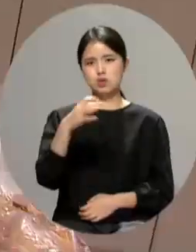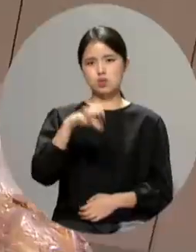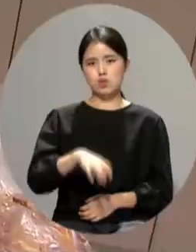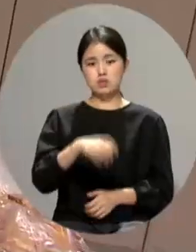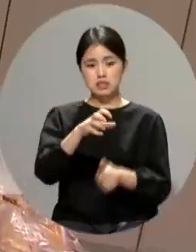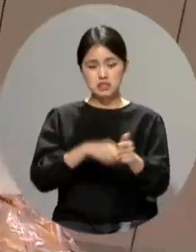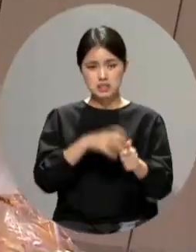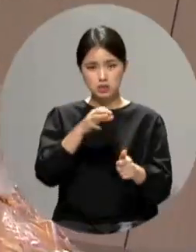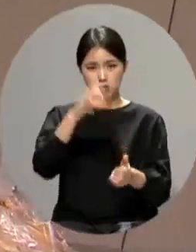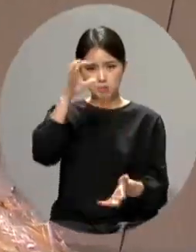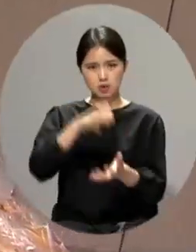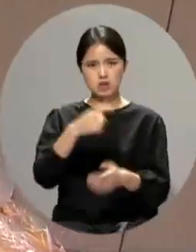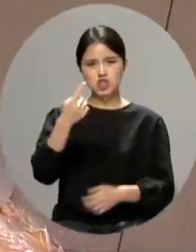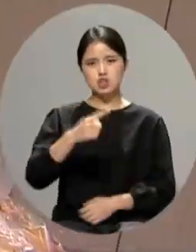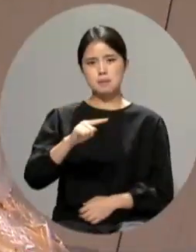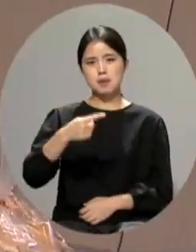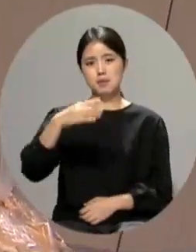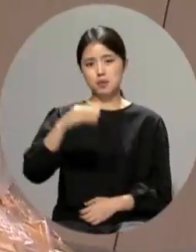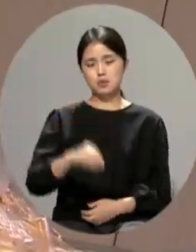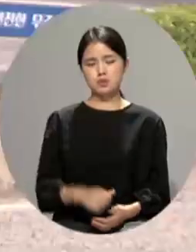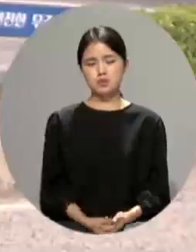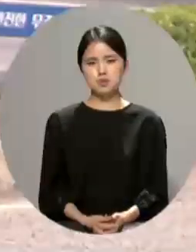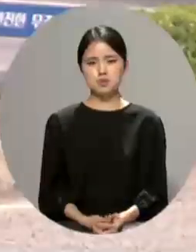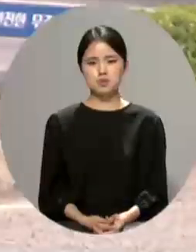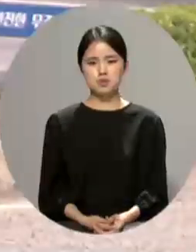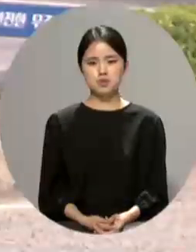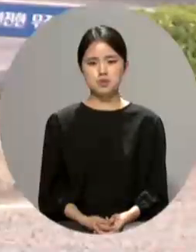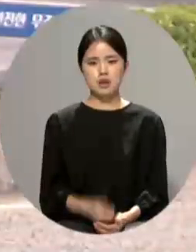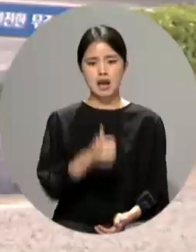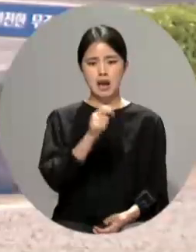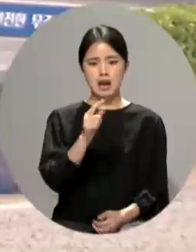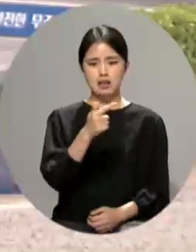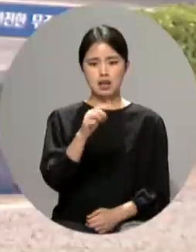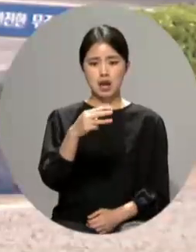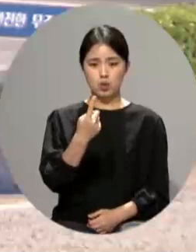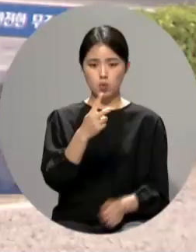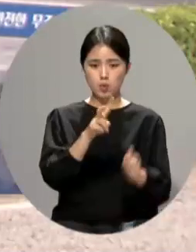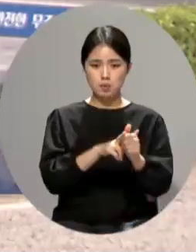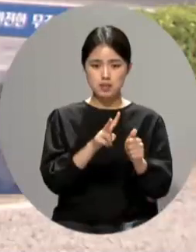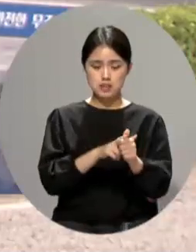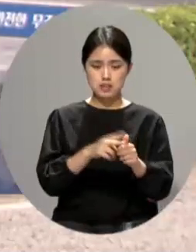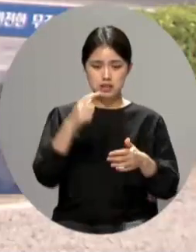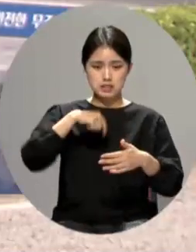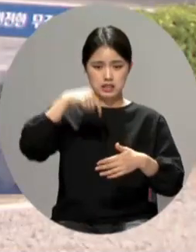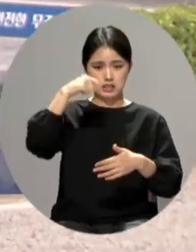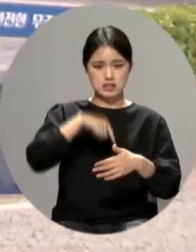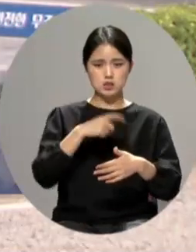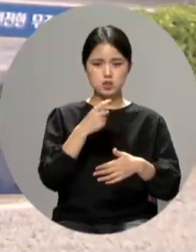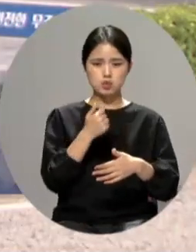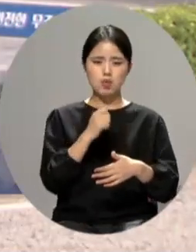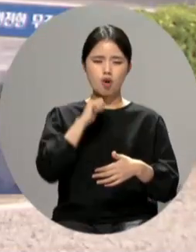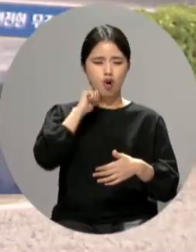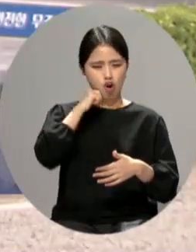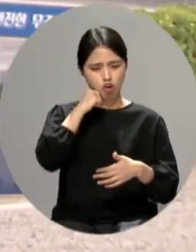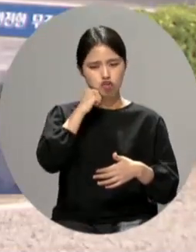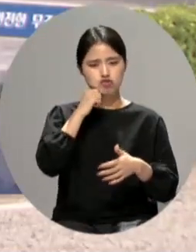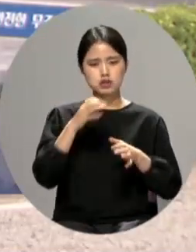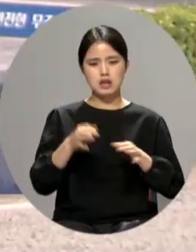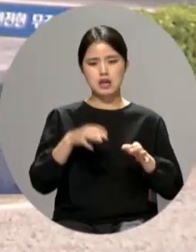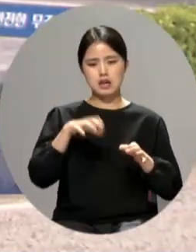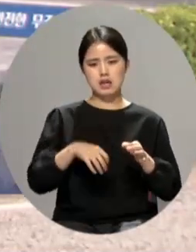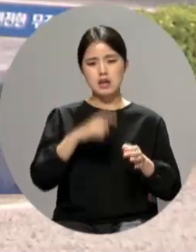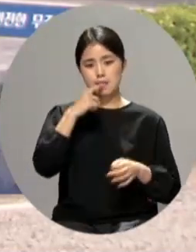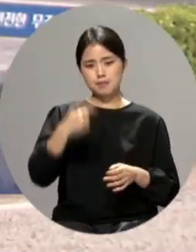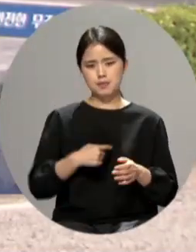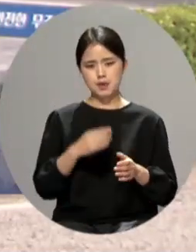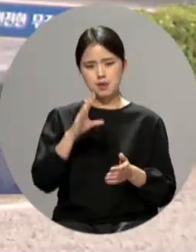뜯긴 금액은 1,100만 원에 달했습니다. 그 하나로마트에 입점한 어떻게 보면 좀 영세한 업체입니다. 그